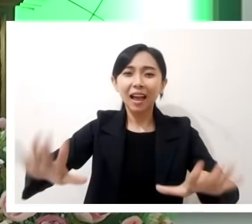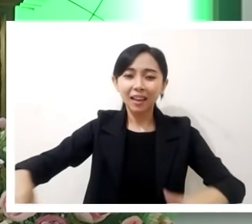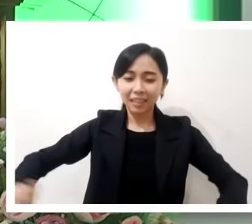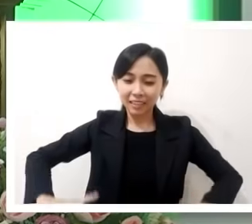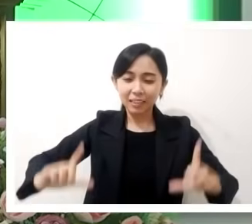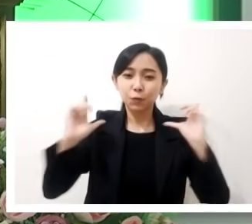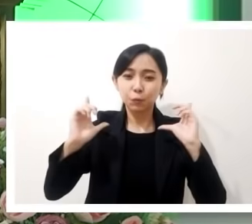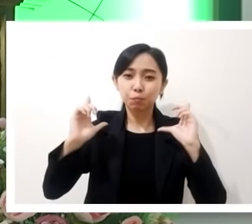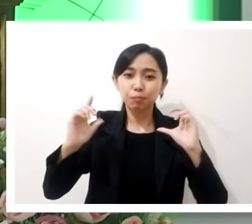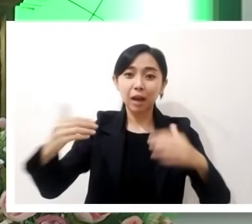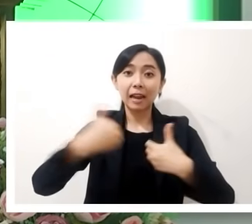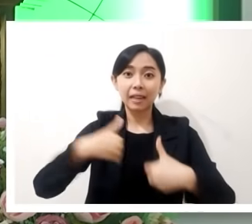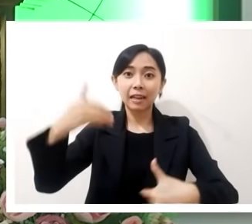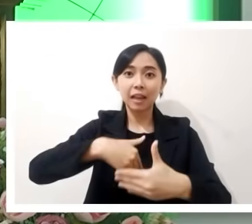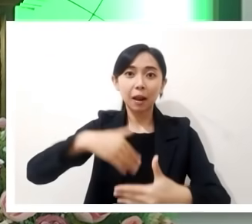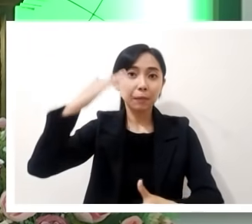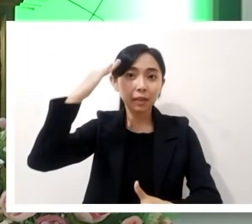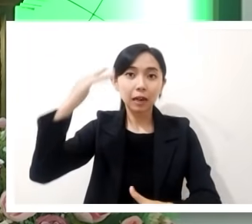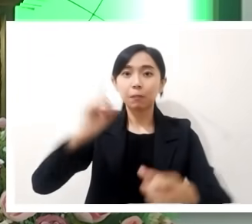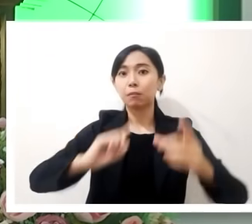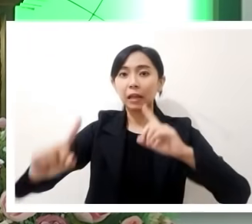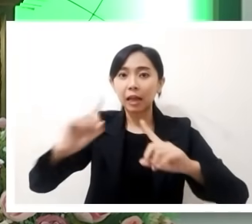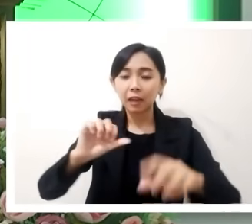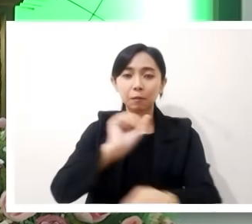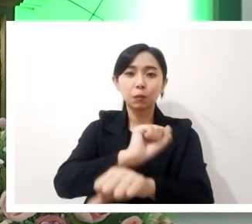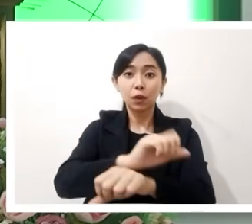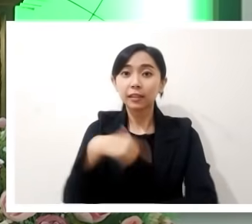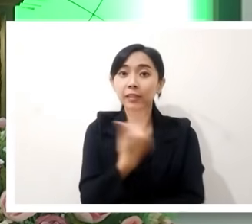pikiran, perkataan, dan perbuatan kita?